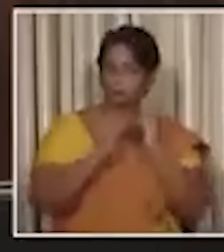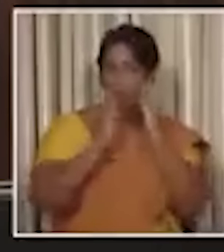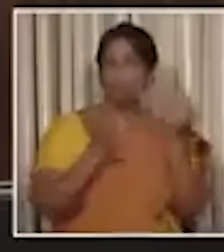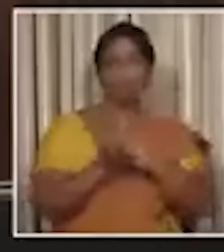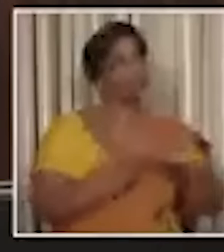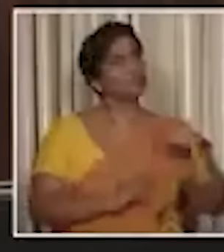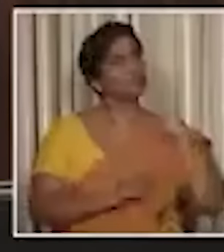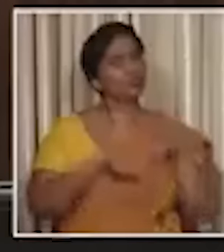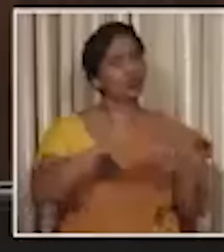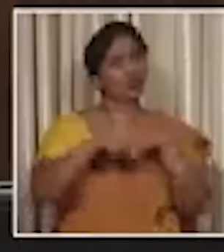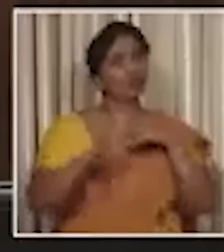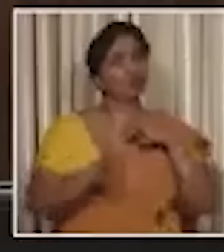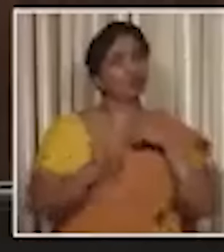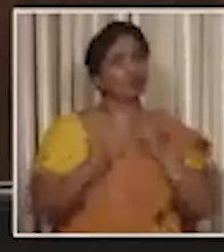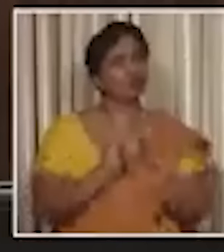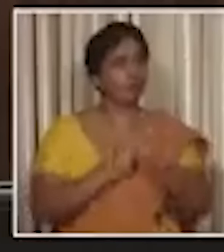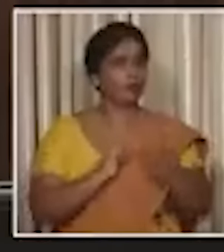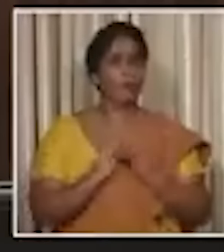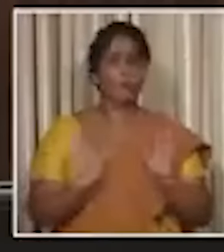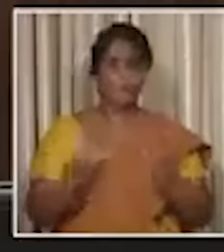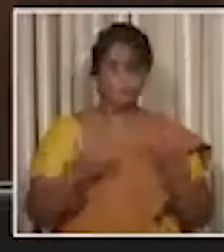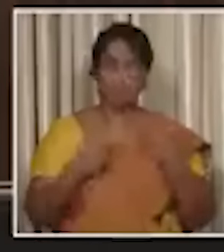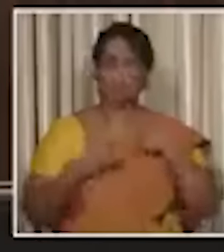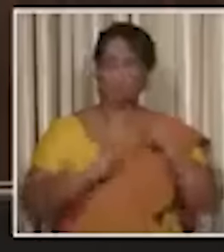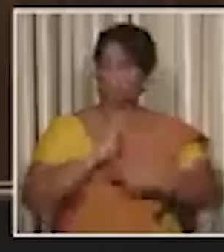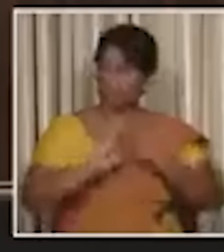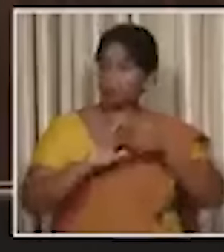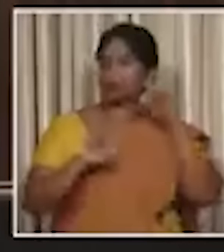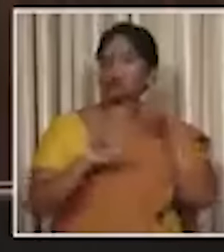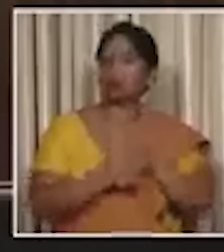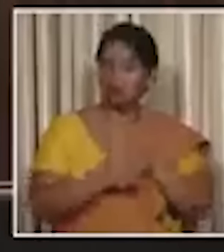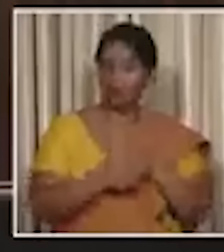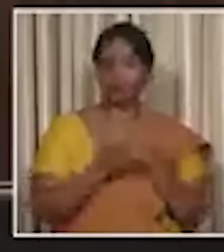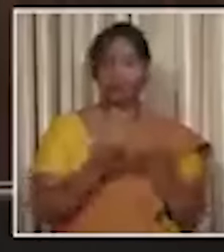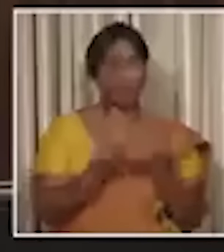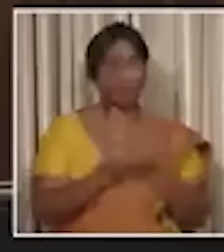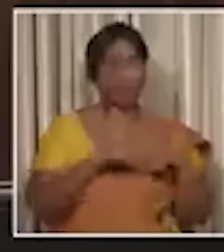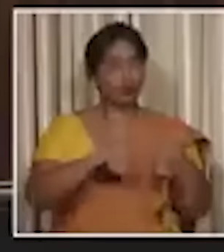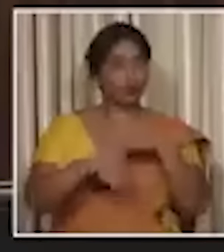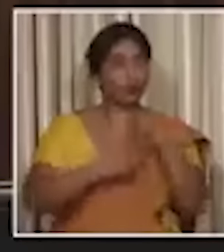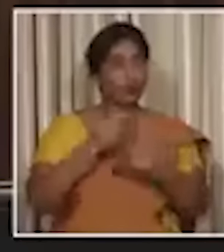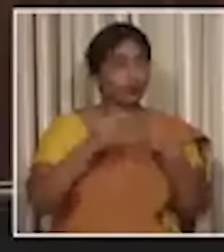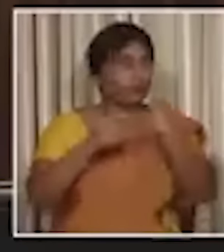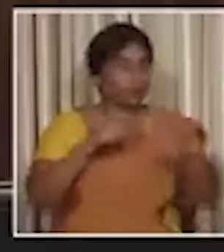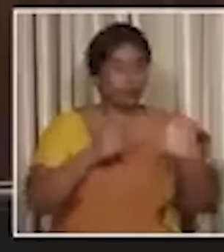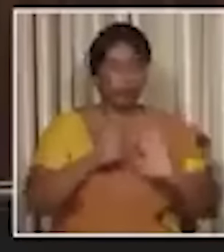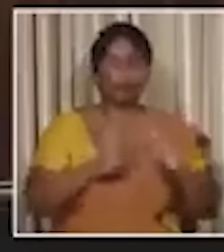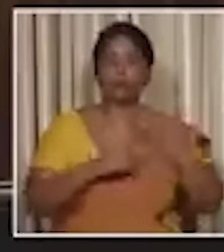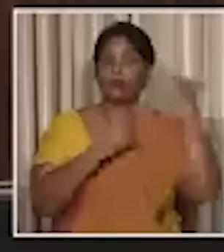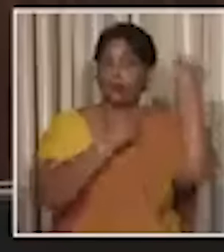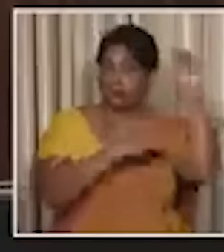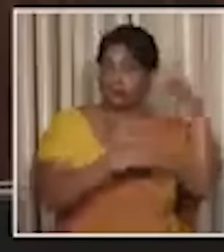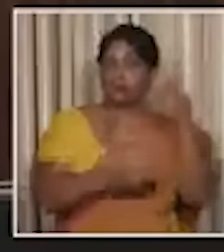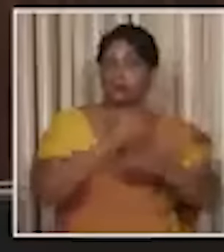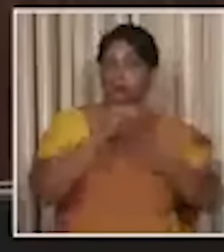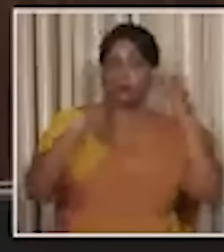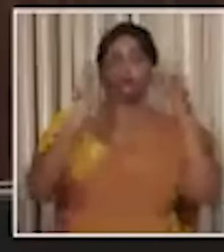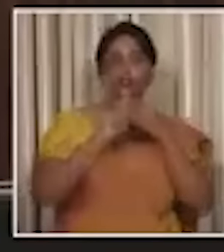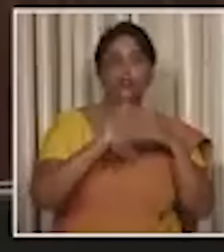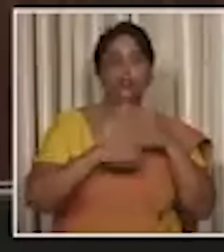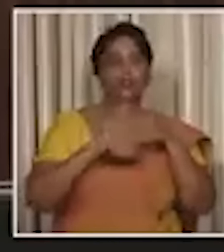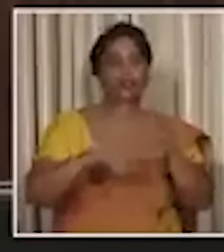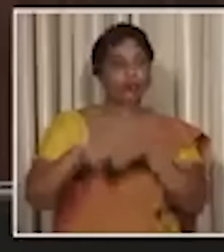நாட்டின் பிரஜைகளுடையது சில பிரஜைகள் குழுக்கள் மக்கள் நிலவுகின்ற சில மனப்பாங்கிலான மாற்றங்கள் இதற்கான காரணம். எனவே கிளீன் ஸ்ரீலங்கா நிகழ்ச்சி